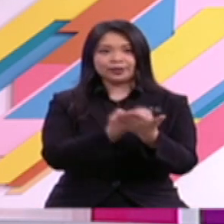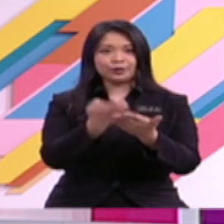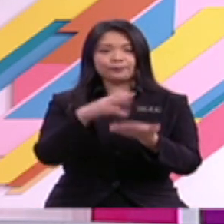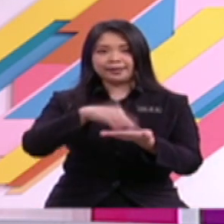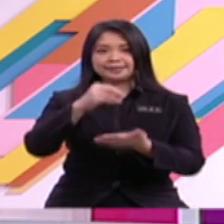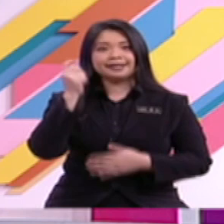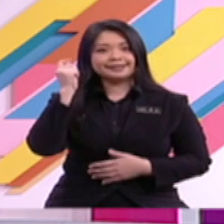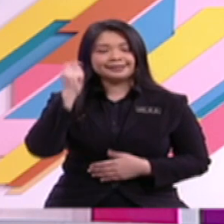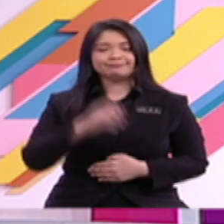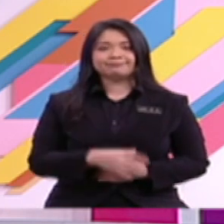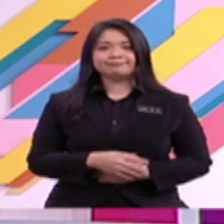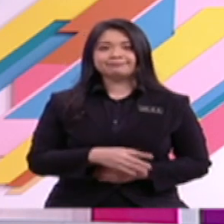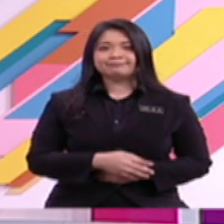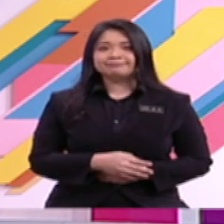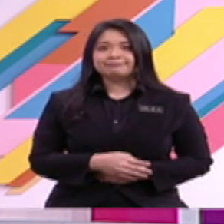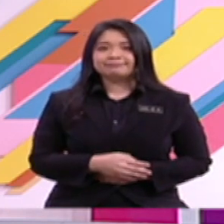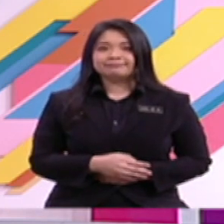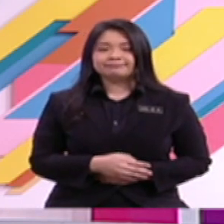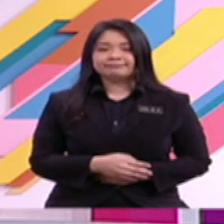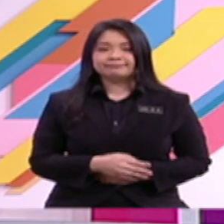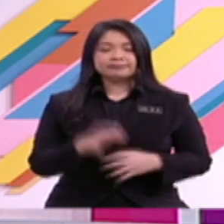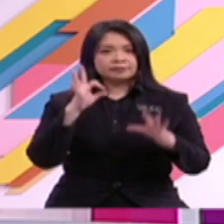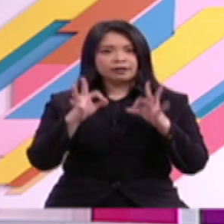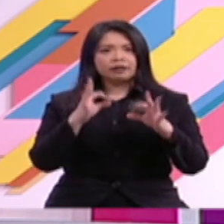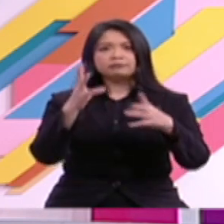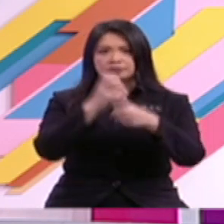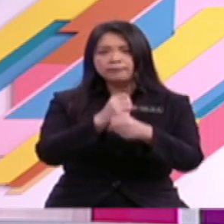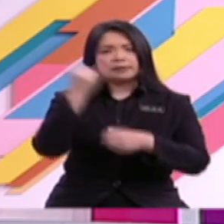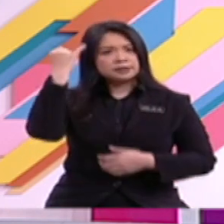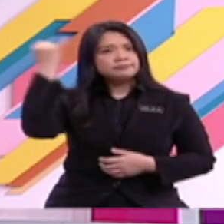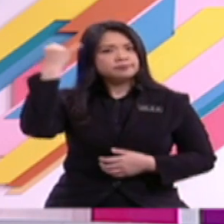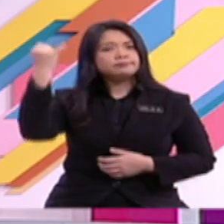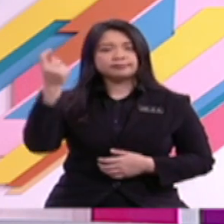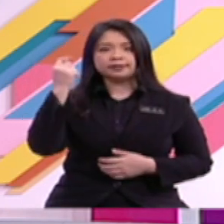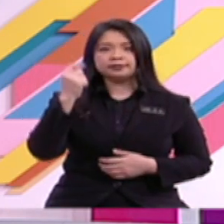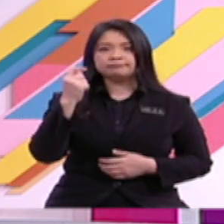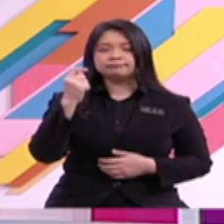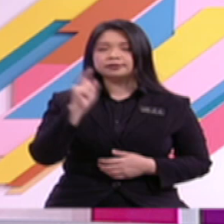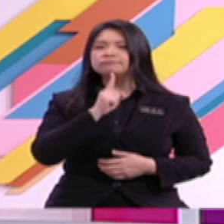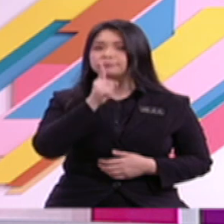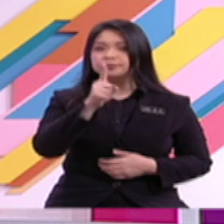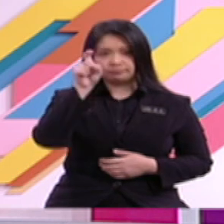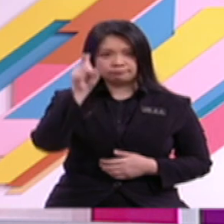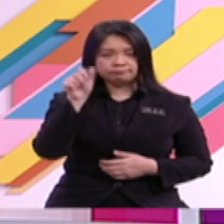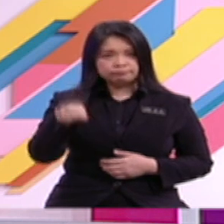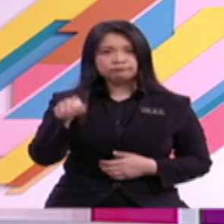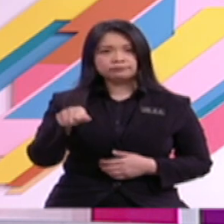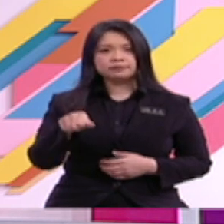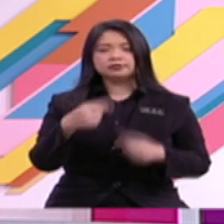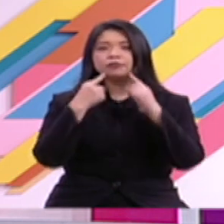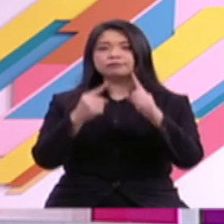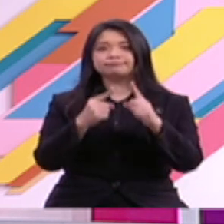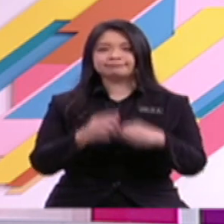dengan tips yang diterangkan oleh CPU musfira kalau dapat diusut ego Kompol ini jawab gw jadinya